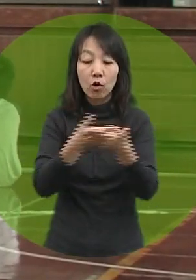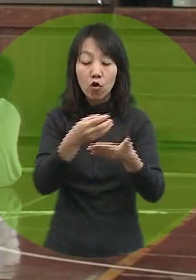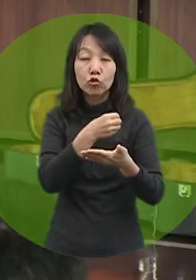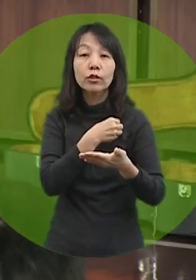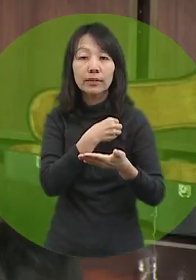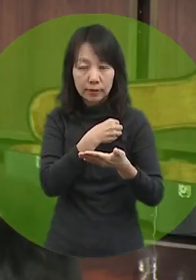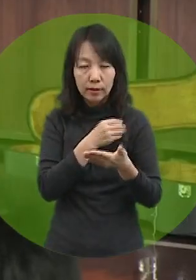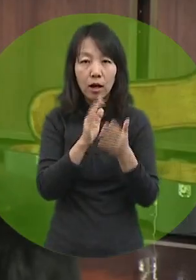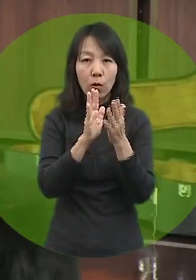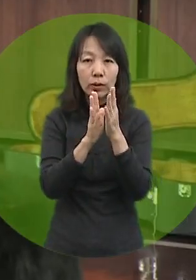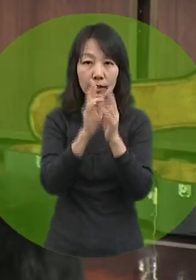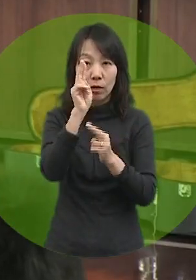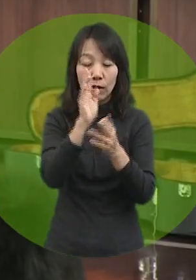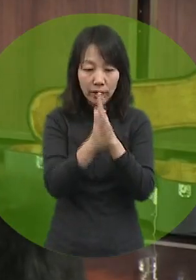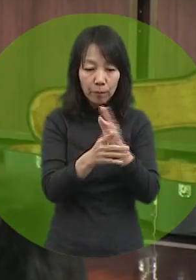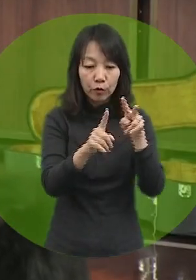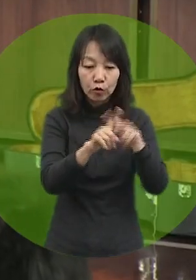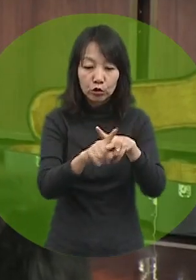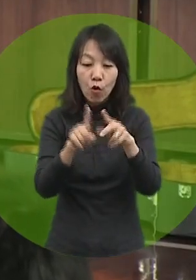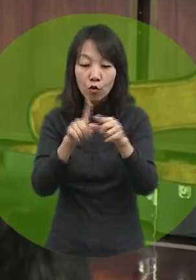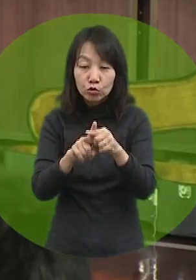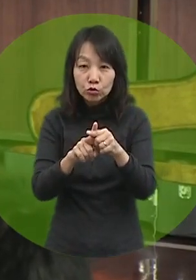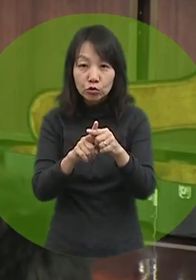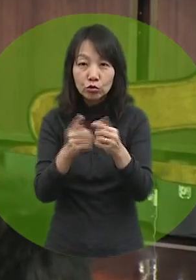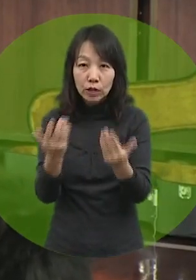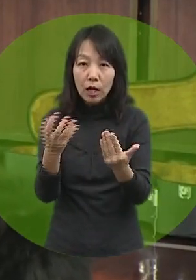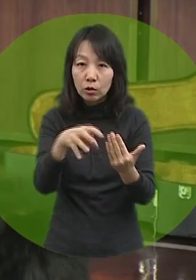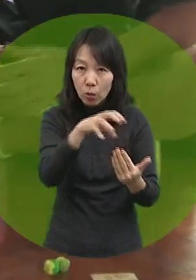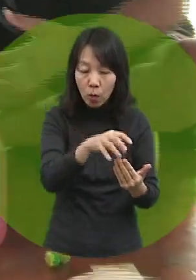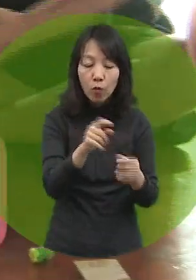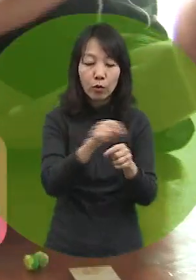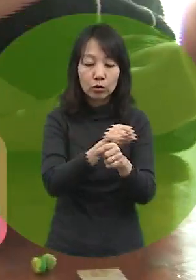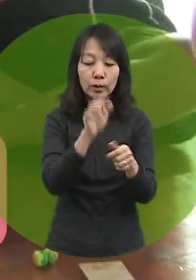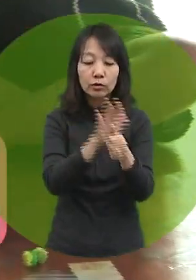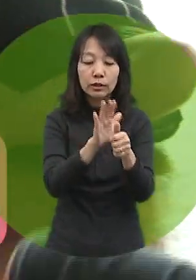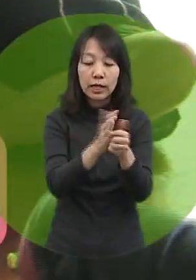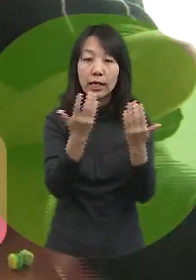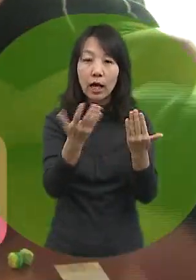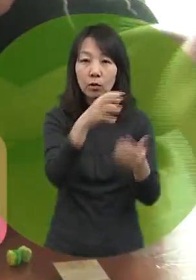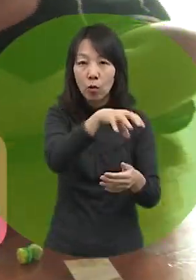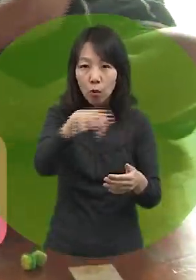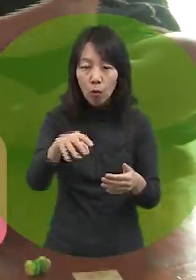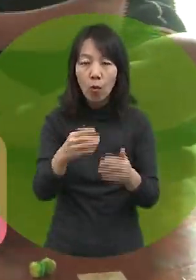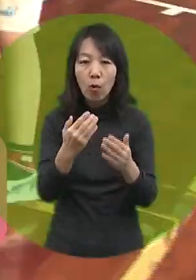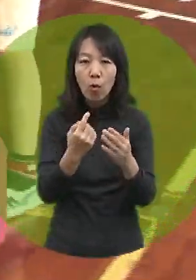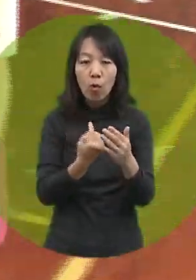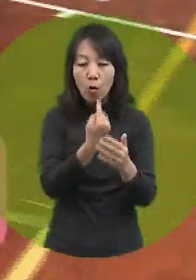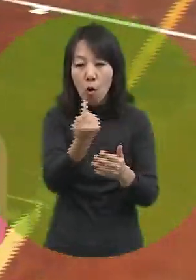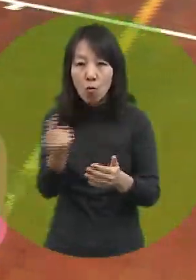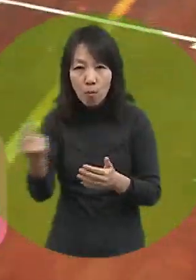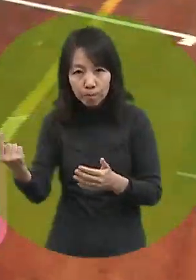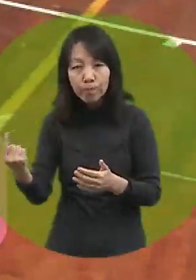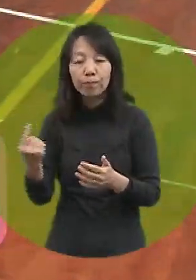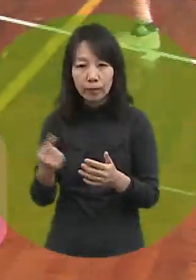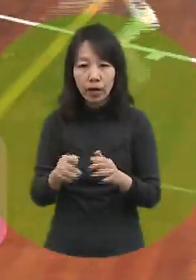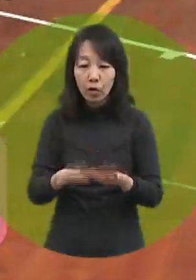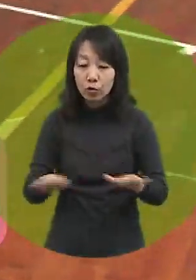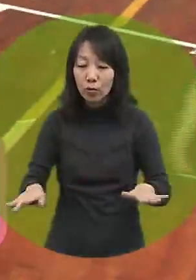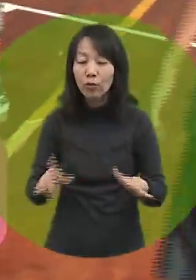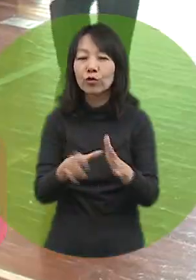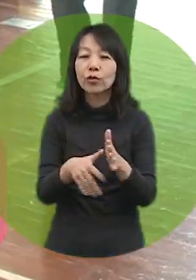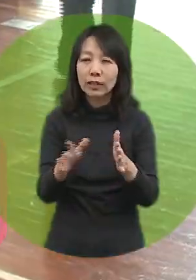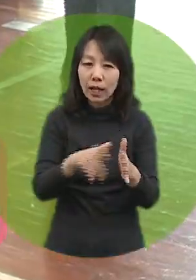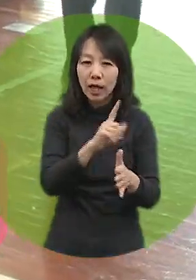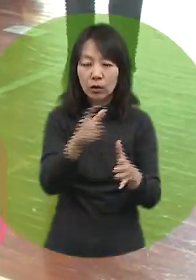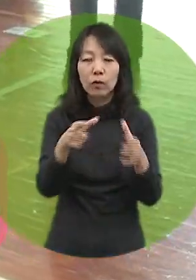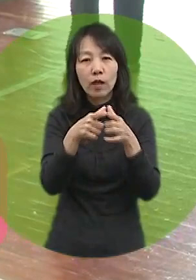の小中学校や特別支援学校を訪問し、児童生徒の頃からさまざまな国の文化に触れてもらう